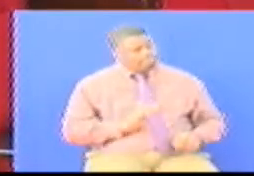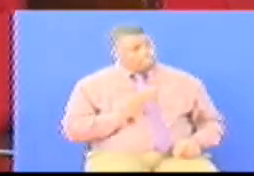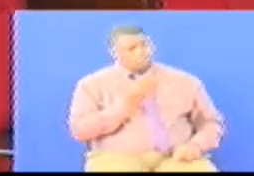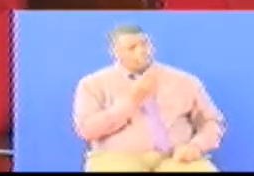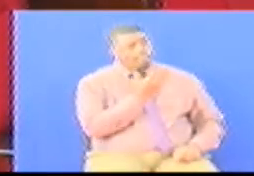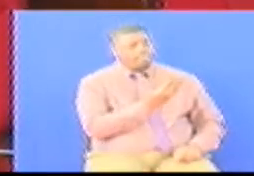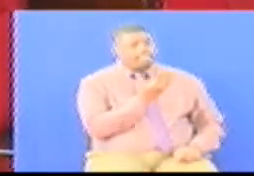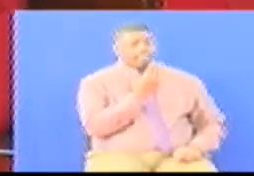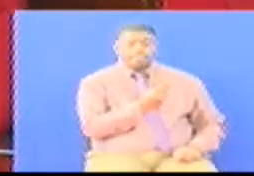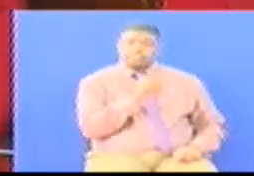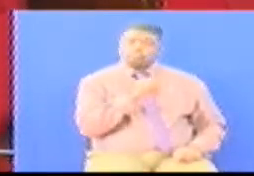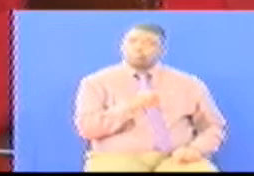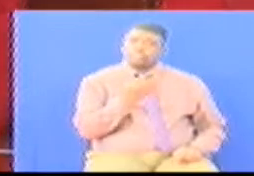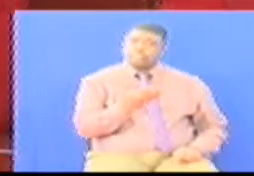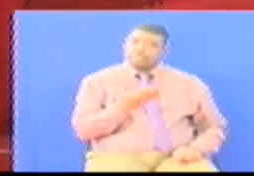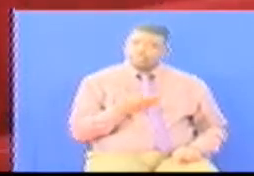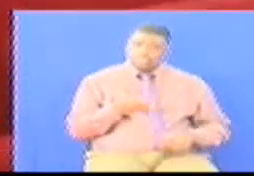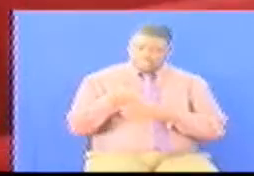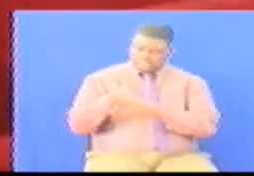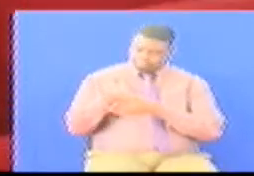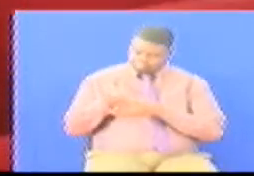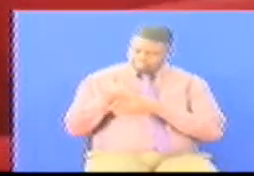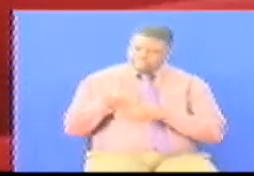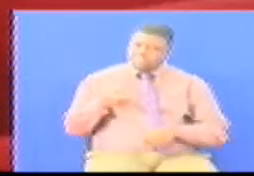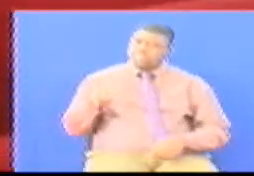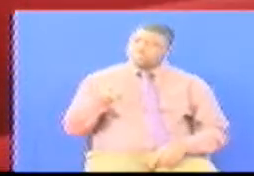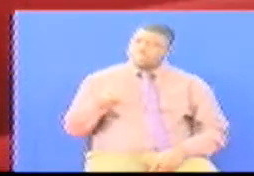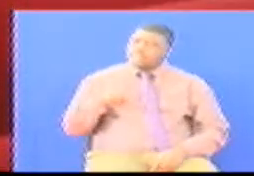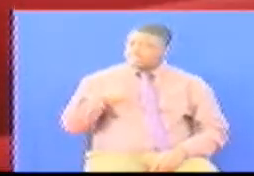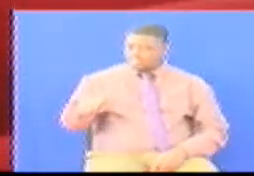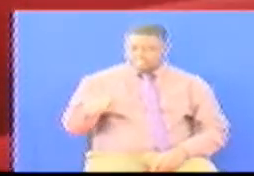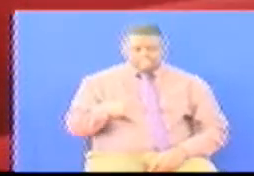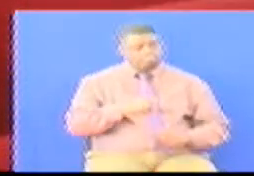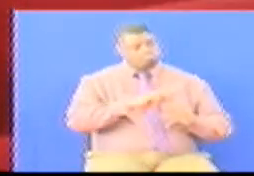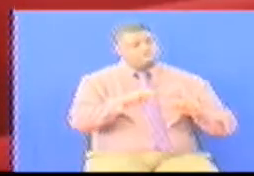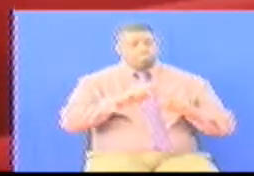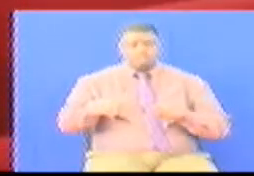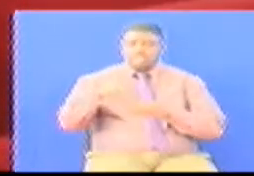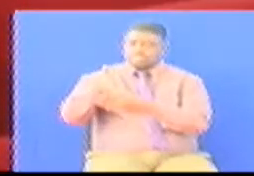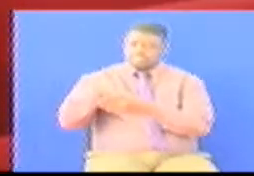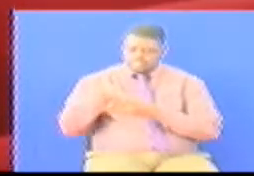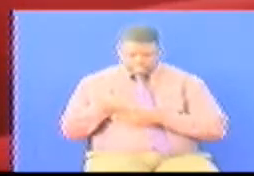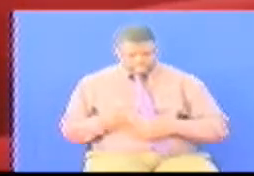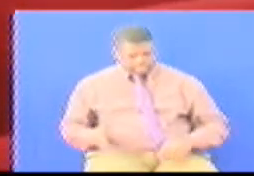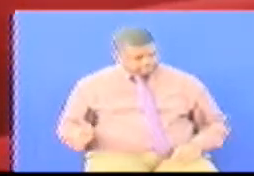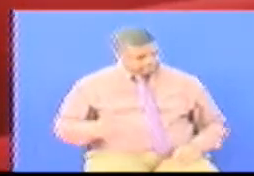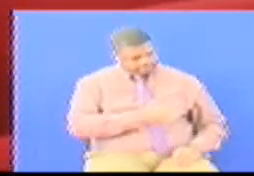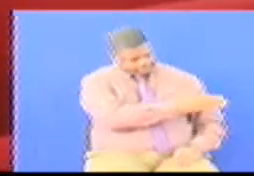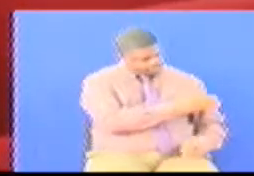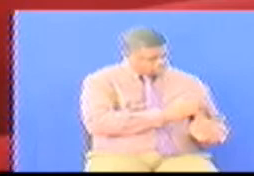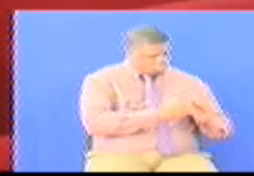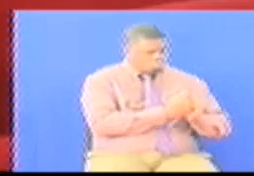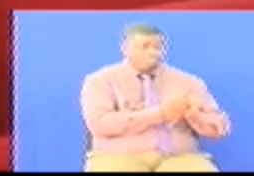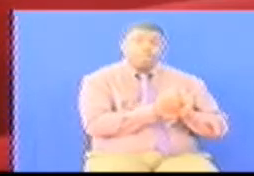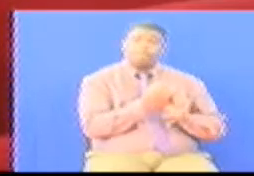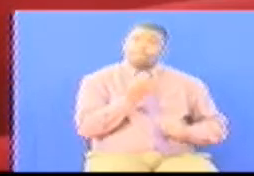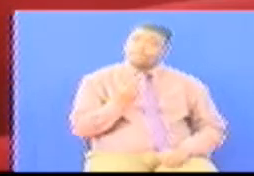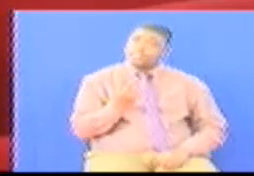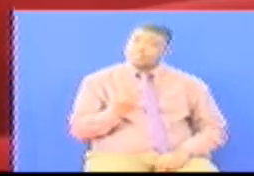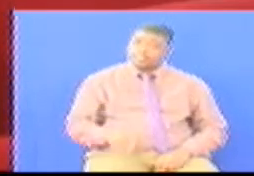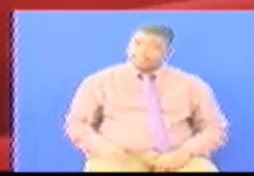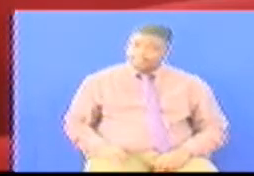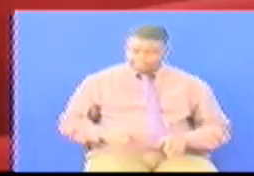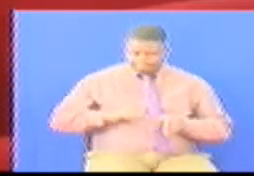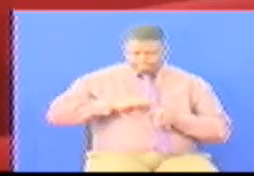52.5 ambalo kampuni ya Stami Gold inadai kwa makampuni mbalimbali. Hoja namba 12,